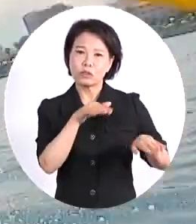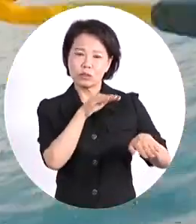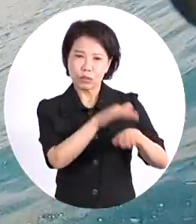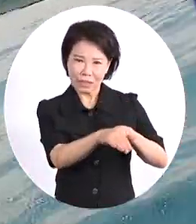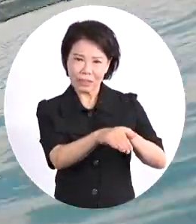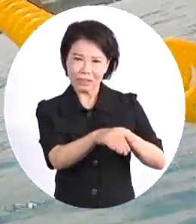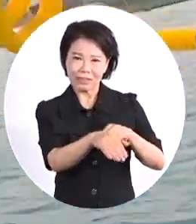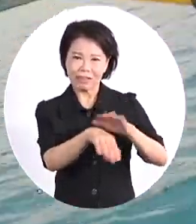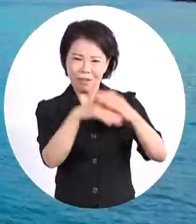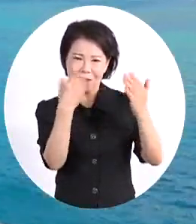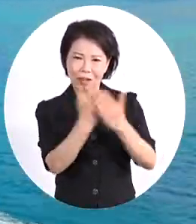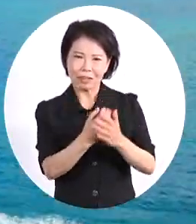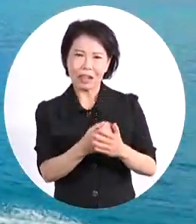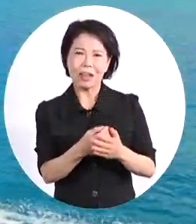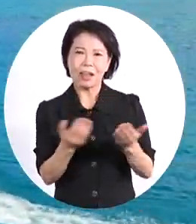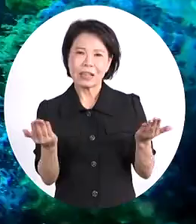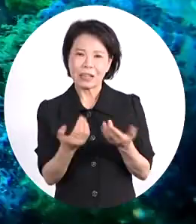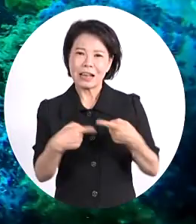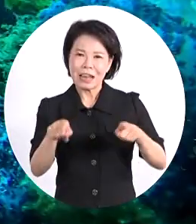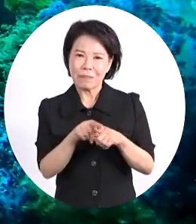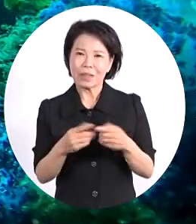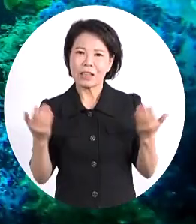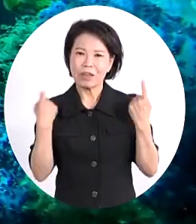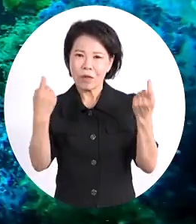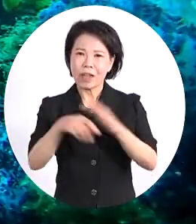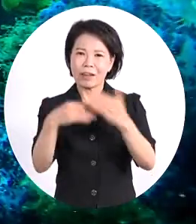워케이션 생태계 구축에 박차를 가하고 있습니다.